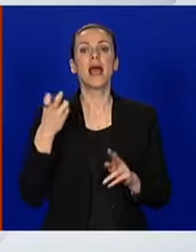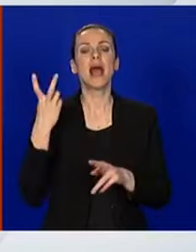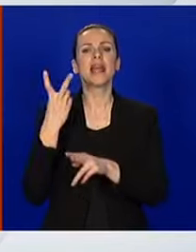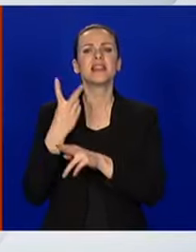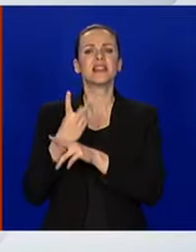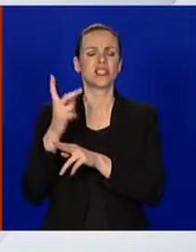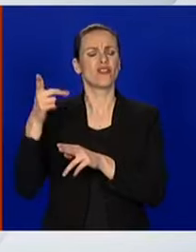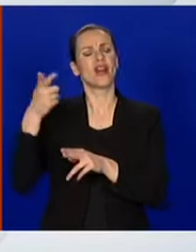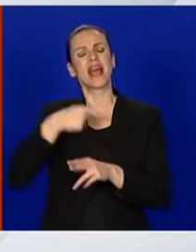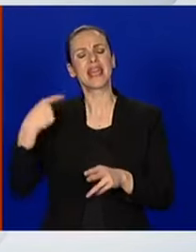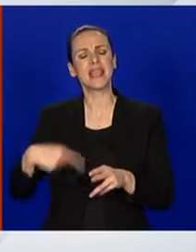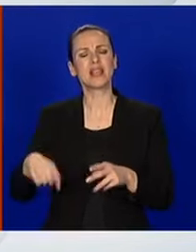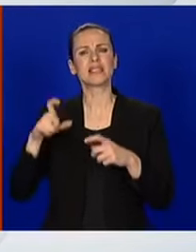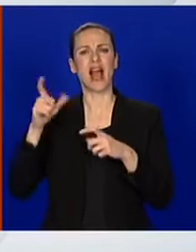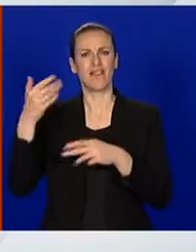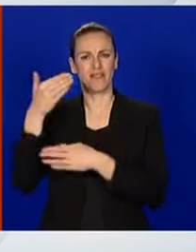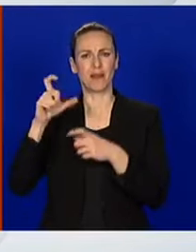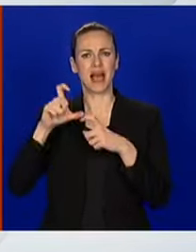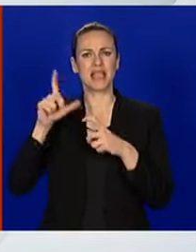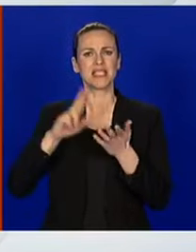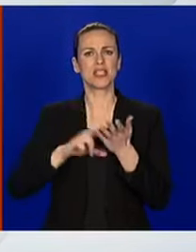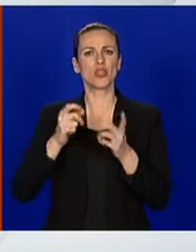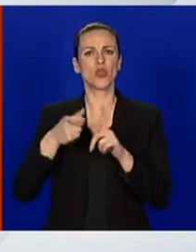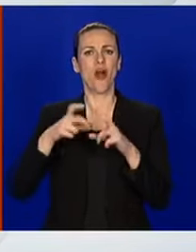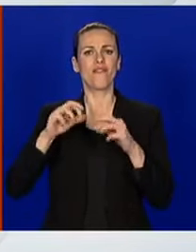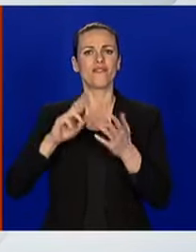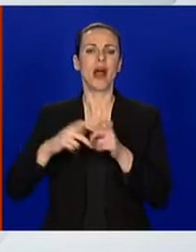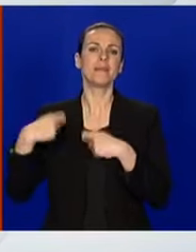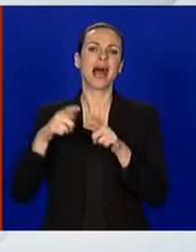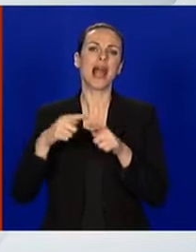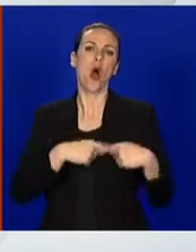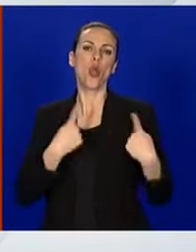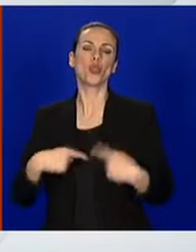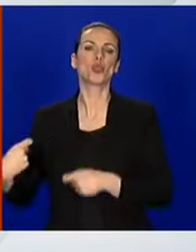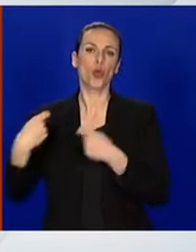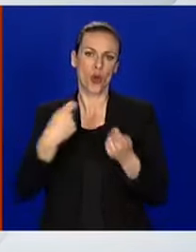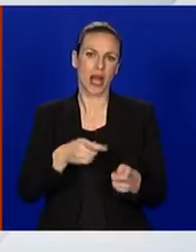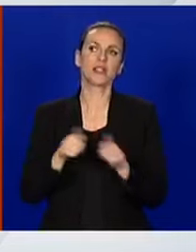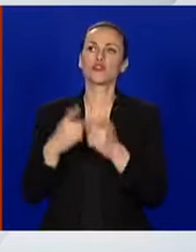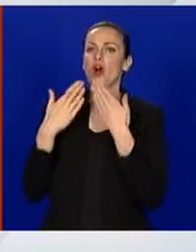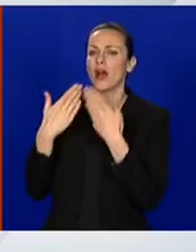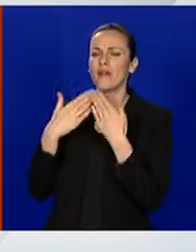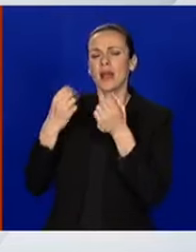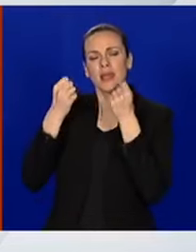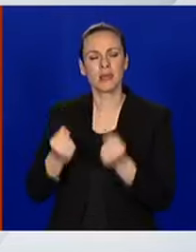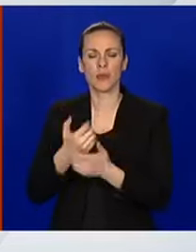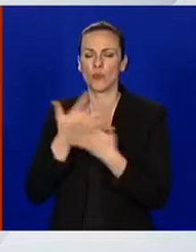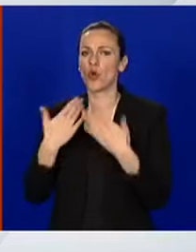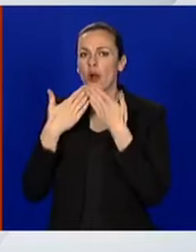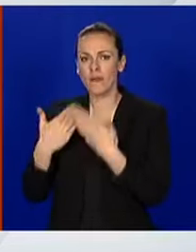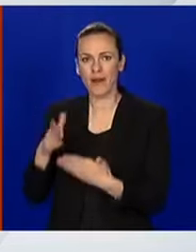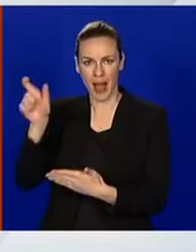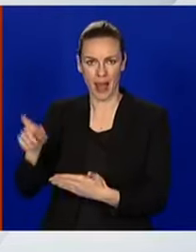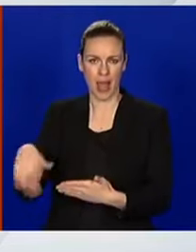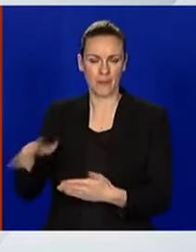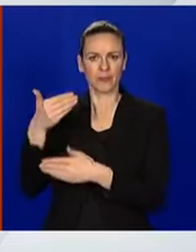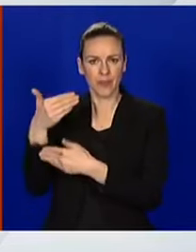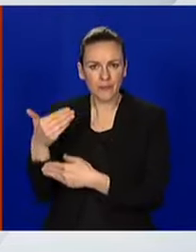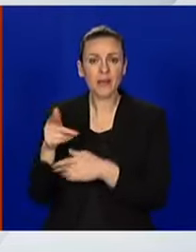kompanija Sinopharm je dala određenu donaciju u Republici Hrvatskoj, na čemu im se iznimno zahvaljujemo, a isto tako